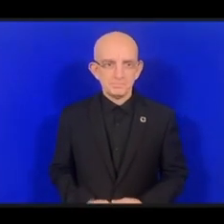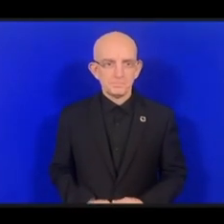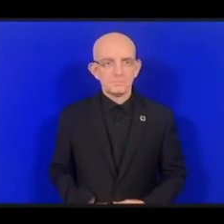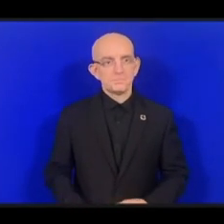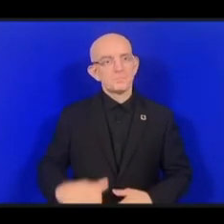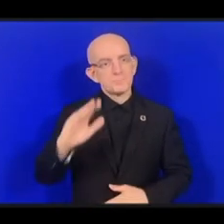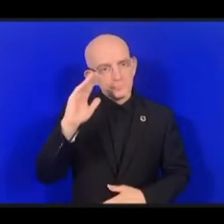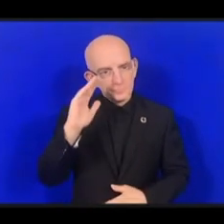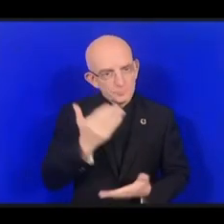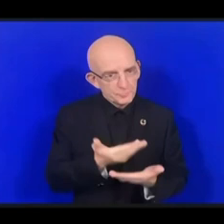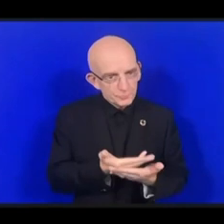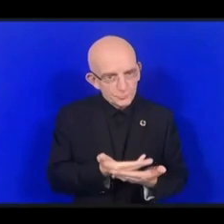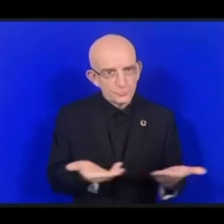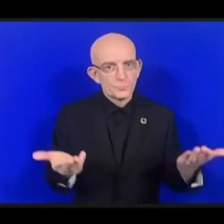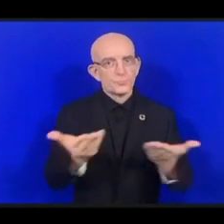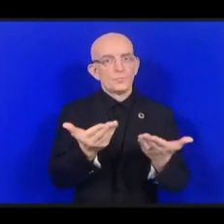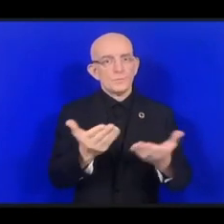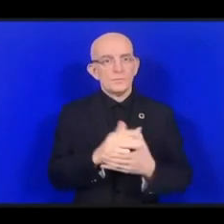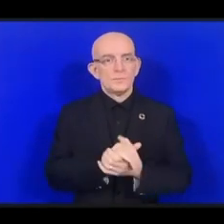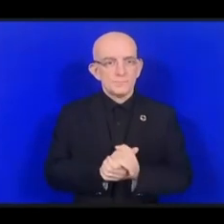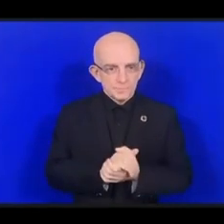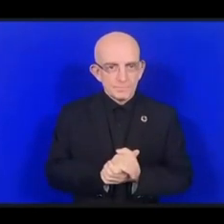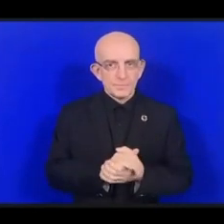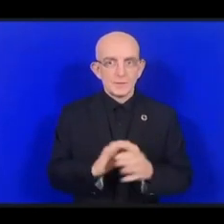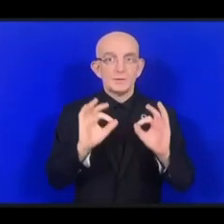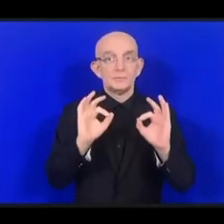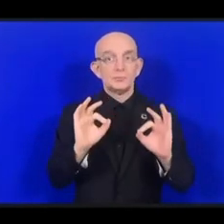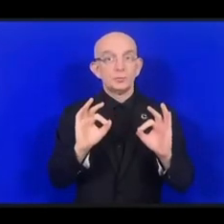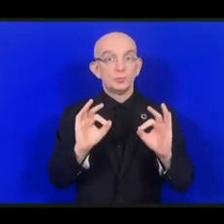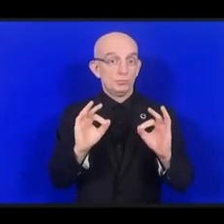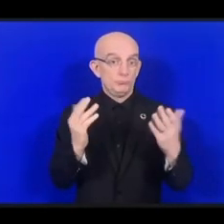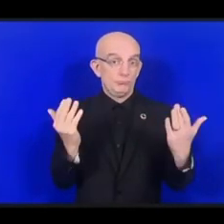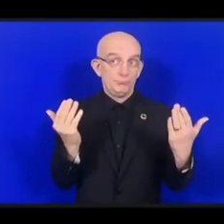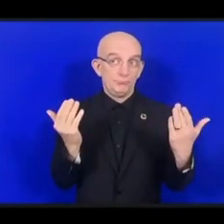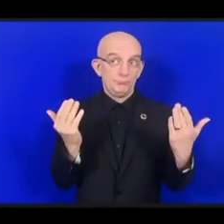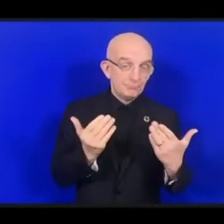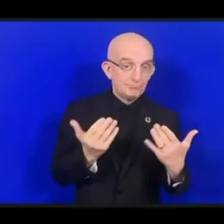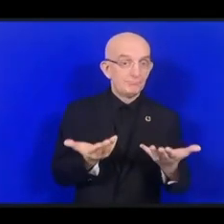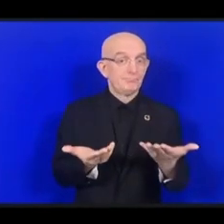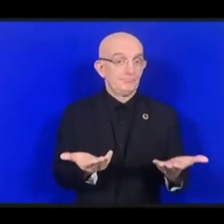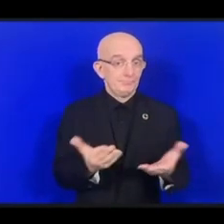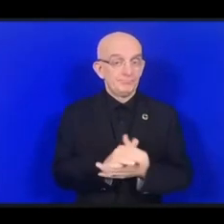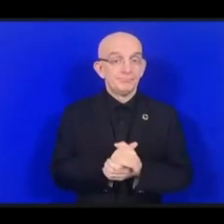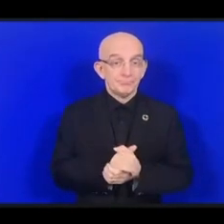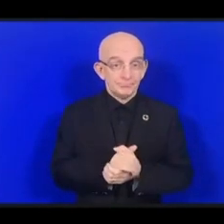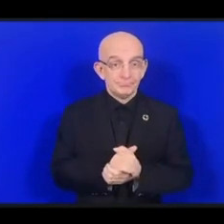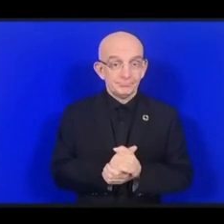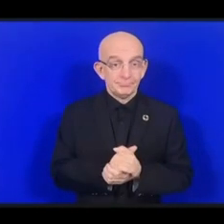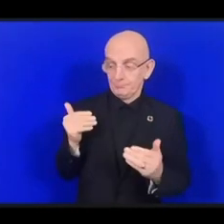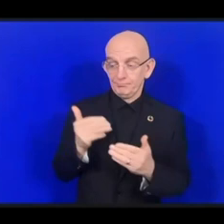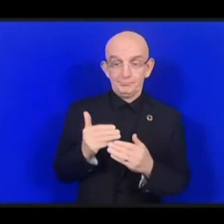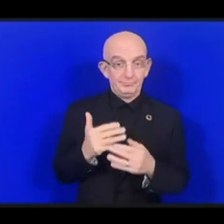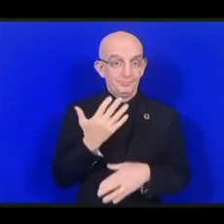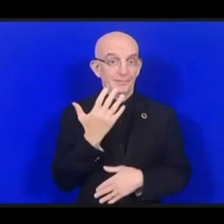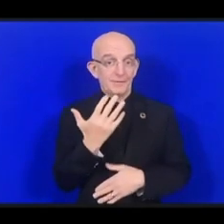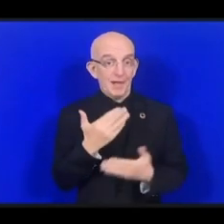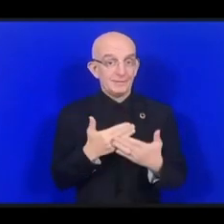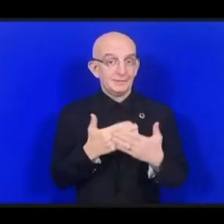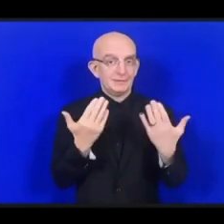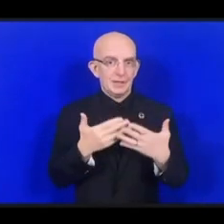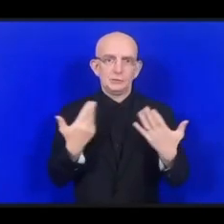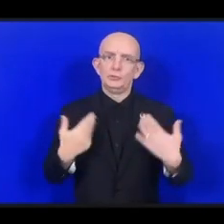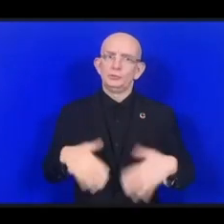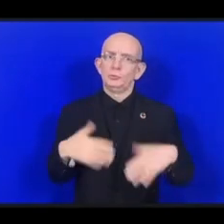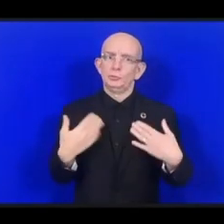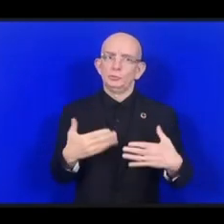والساده طاب يومكم كانت الايام الخمسه الماضيه مكثفه وملهمه